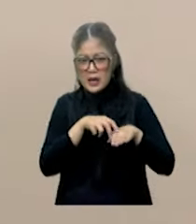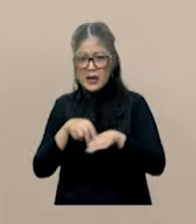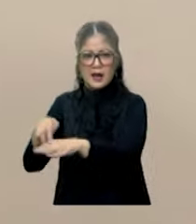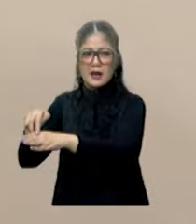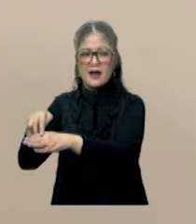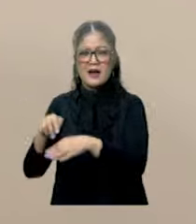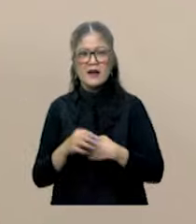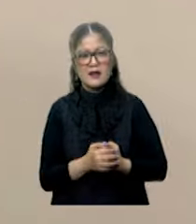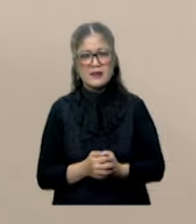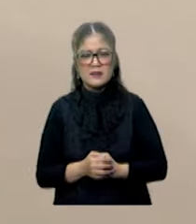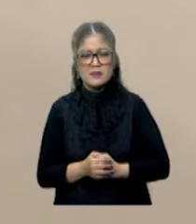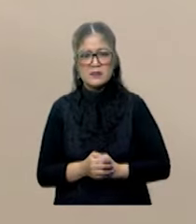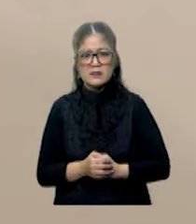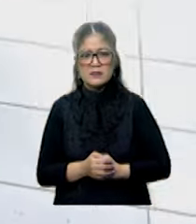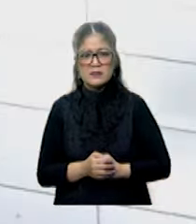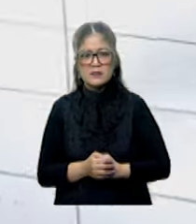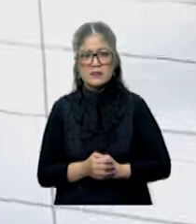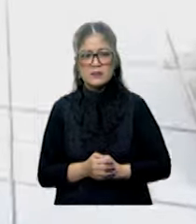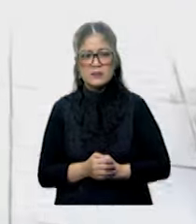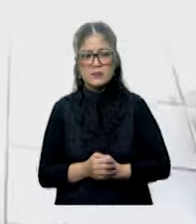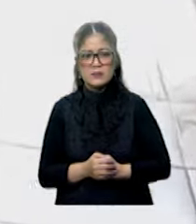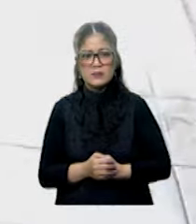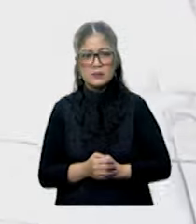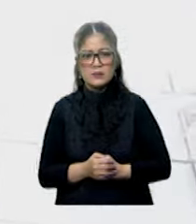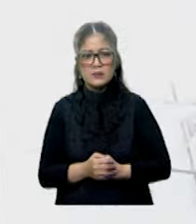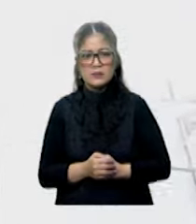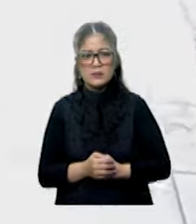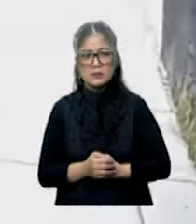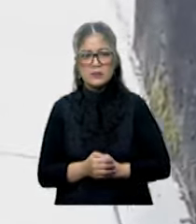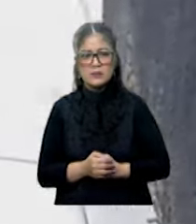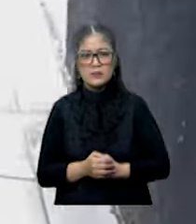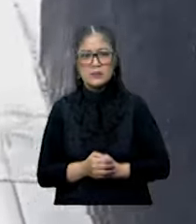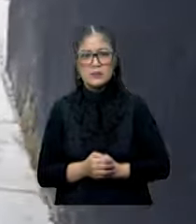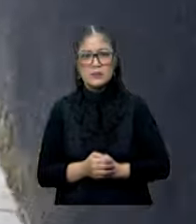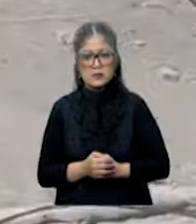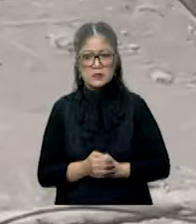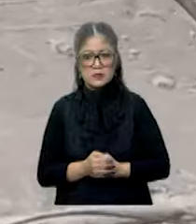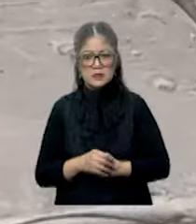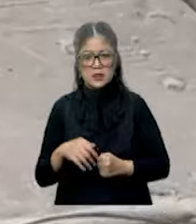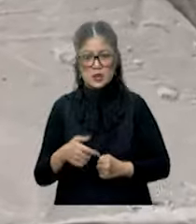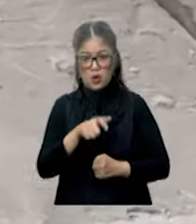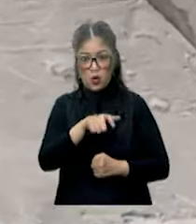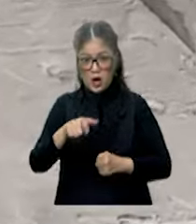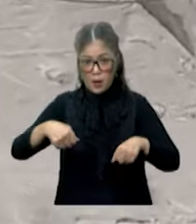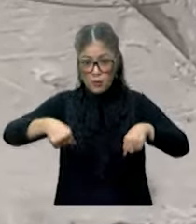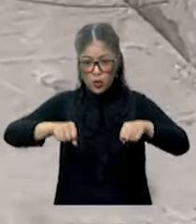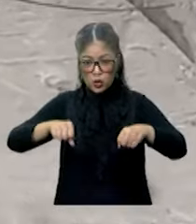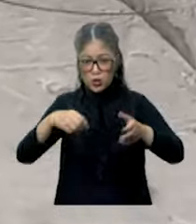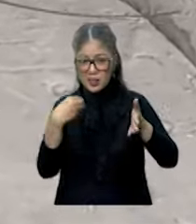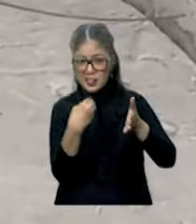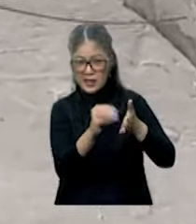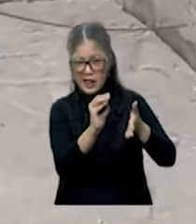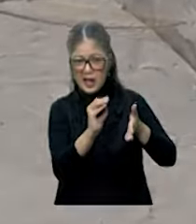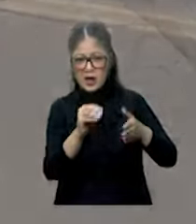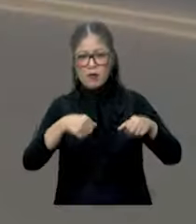yang sesuai dengan yang video yang beredar. Pengendara motor diberi sanksi penilangan. Polisi juga menahan sepeda